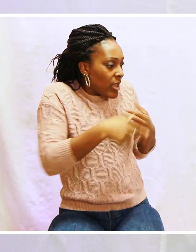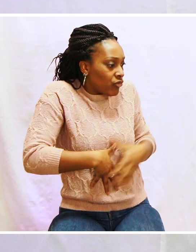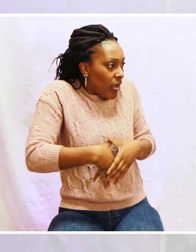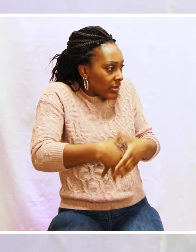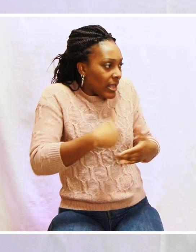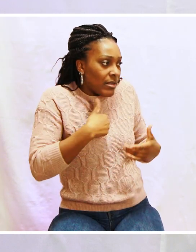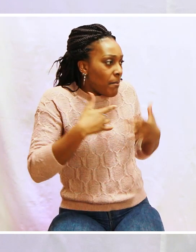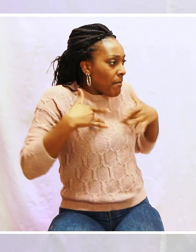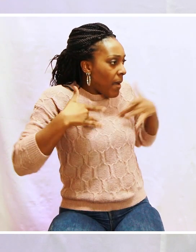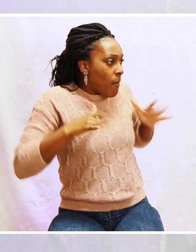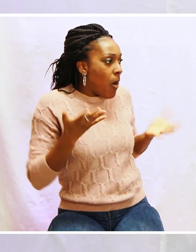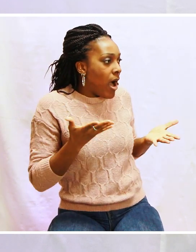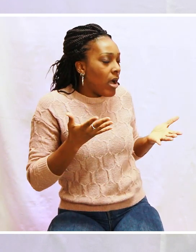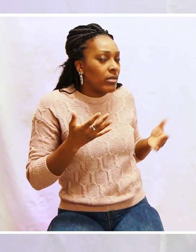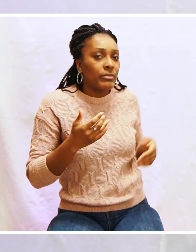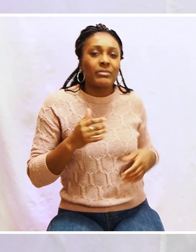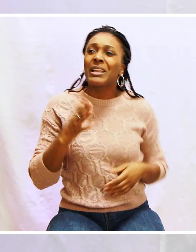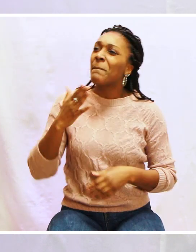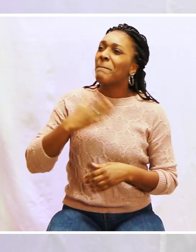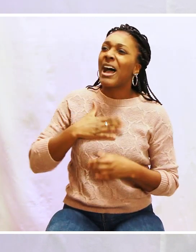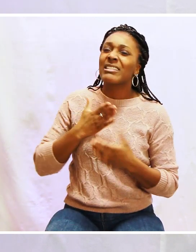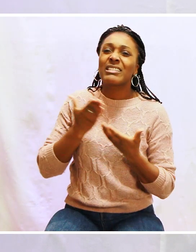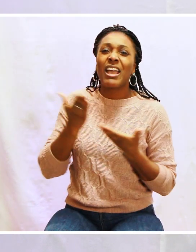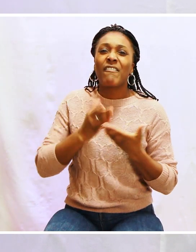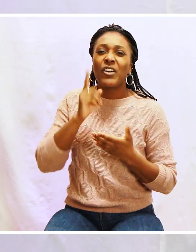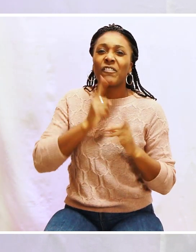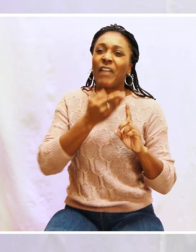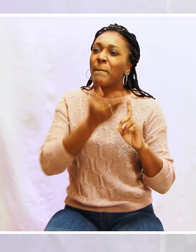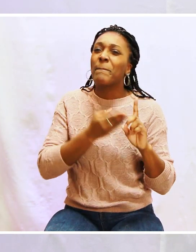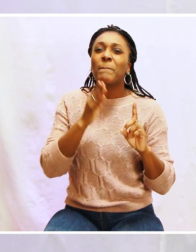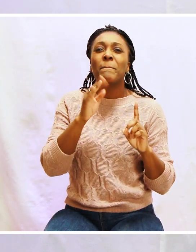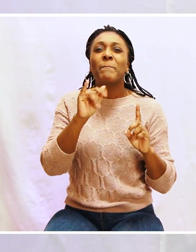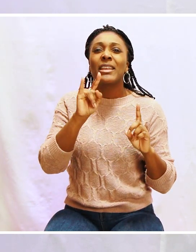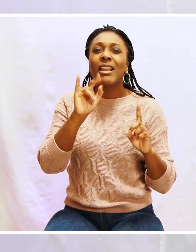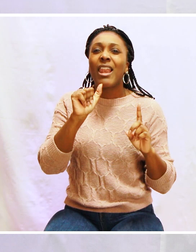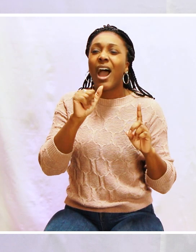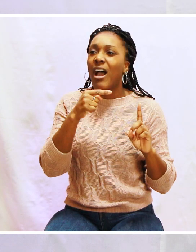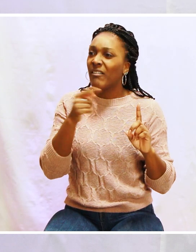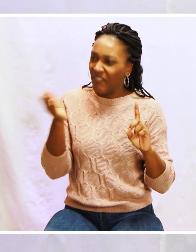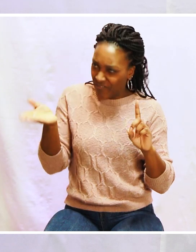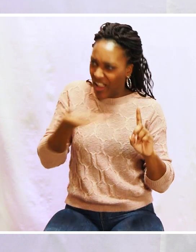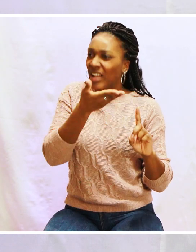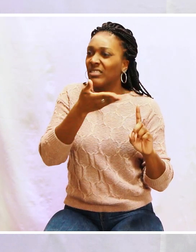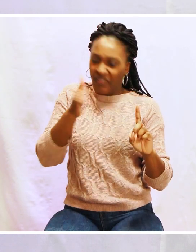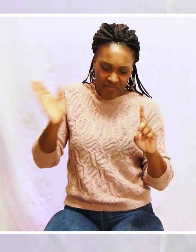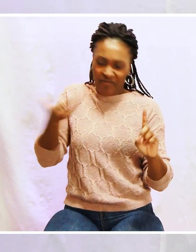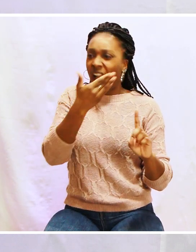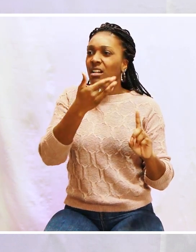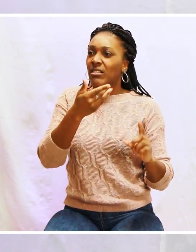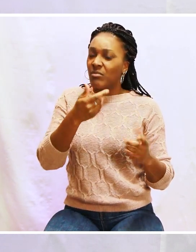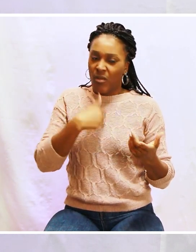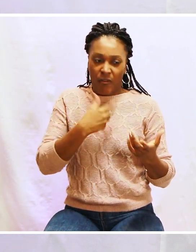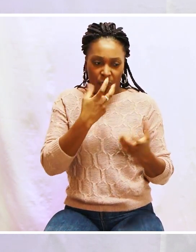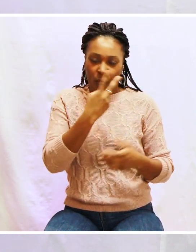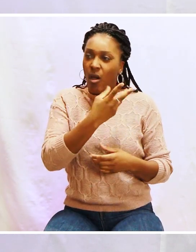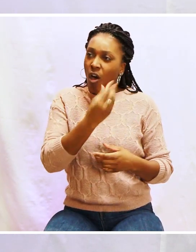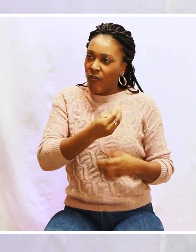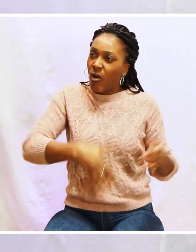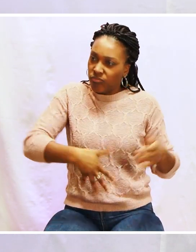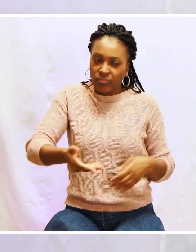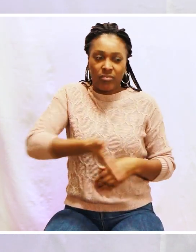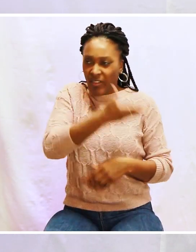Elle dit, « Voici ma servante Bila, va vers elle, qu'elle enfante sur mes genoux et que par elle j'ai aussi des fils. Amen. »